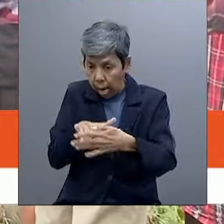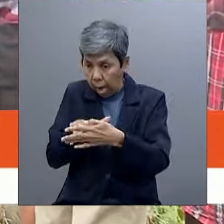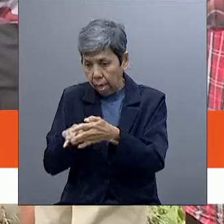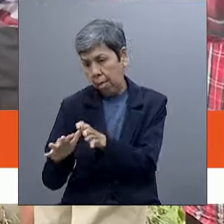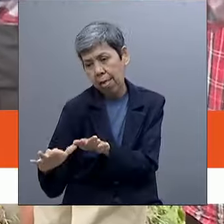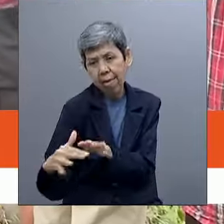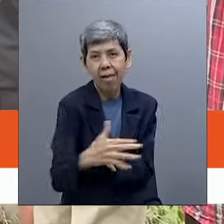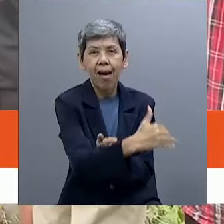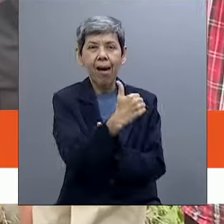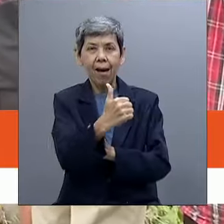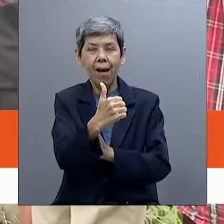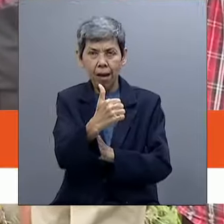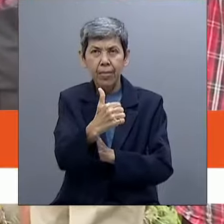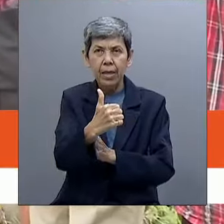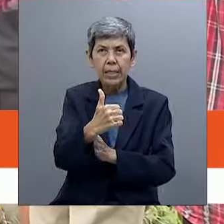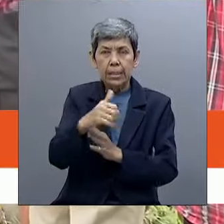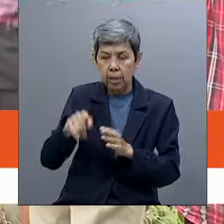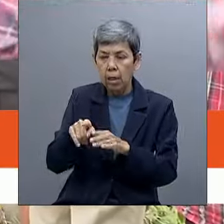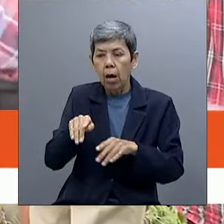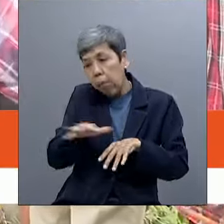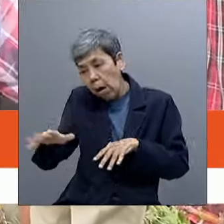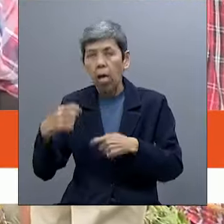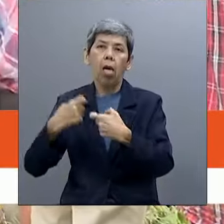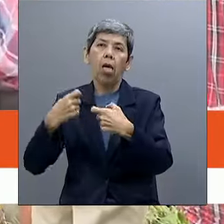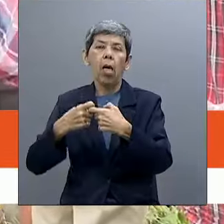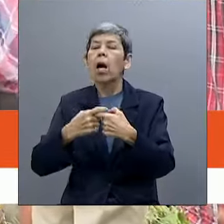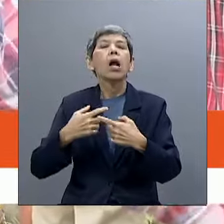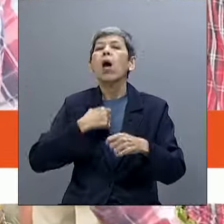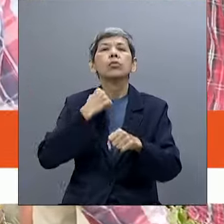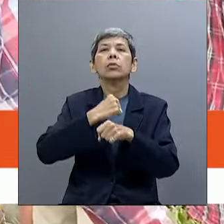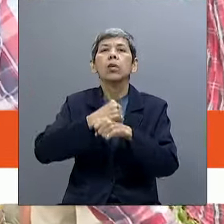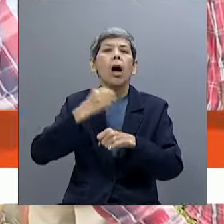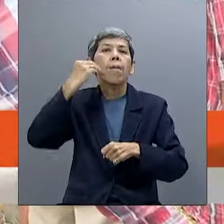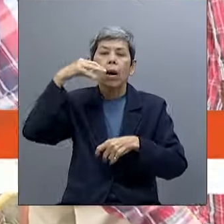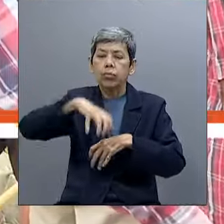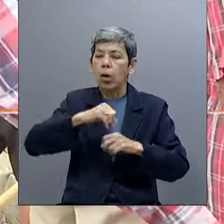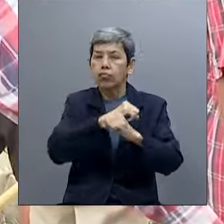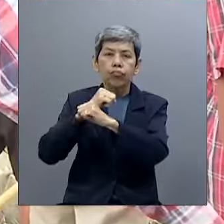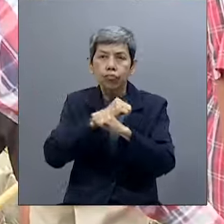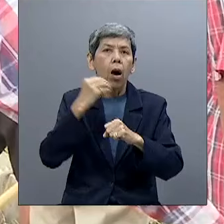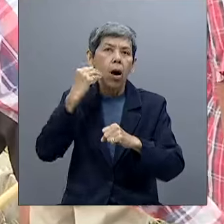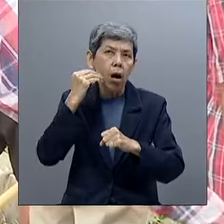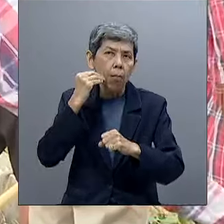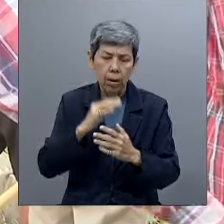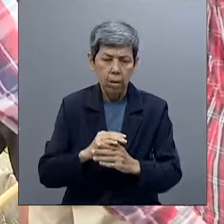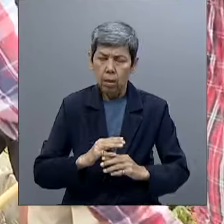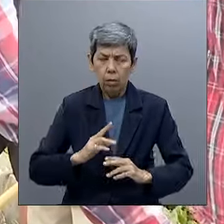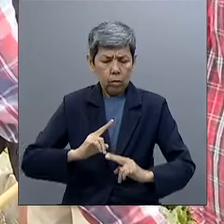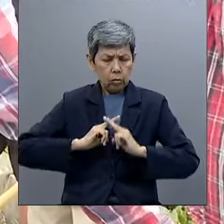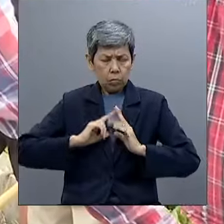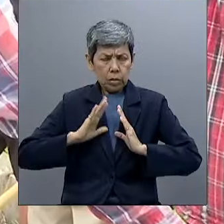บังทางนี้ก็จะเดือดร้อนแล้วก็เอาหมู่บ้านปลอดภัยไว้ก่อนเนาะไม่ได้เห็นแก่ตัวนะครับแ